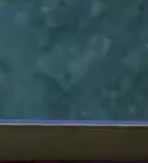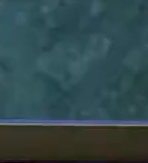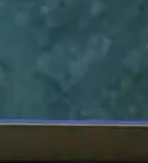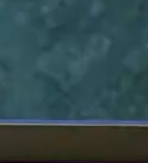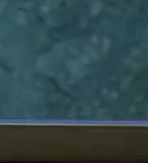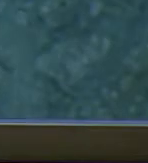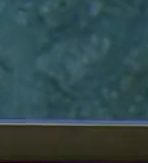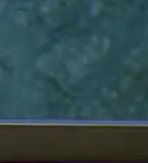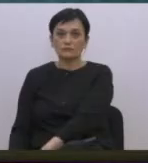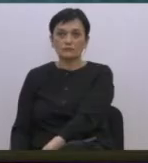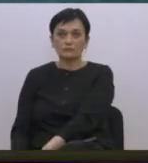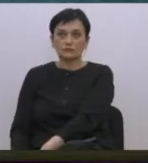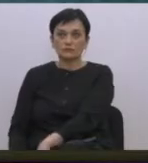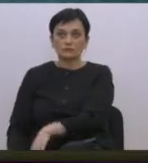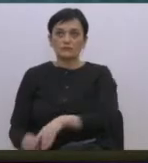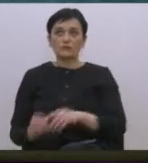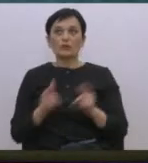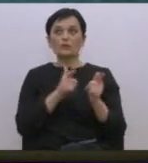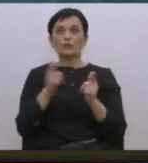Registrațiștuș.